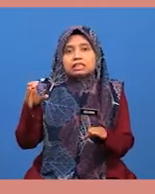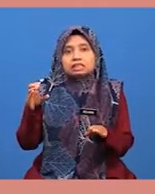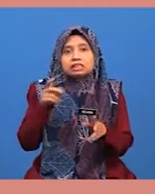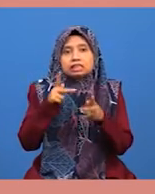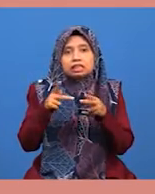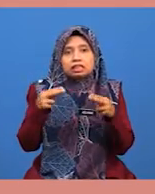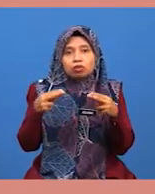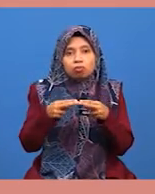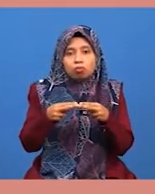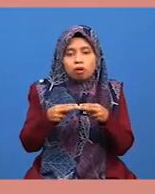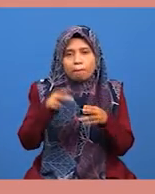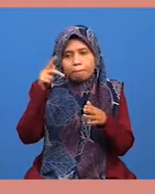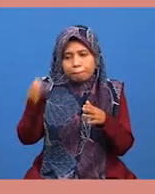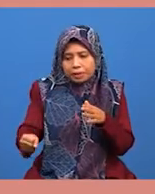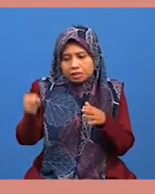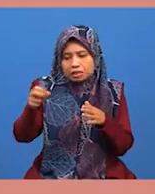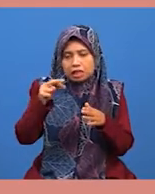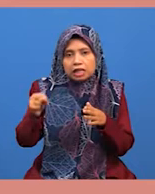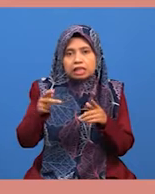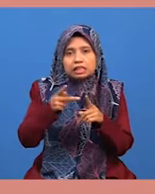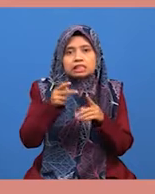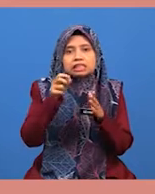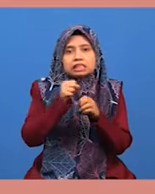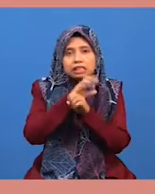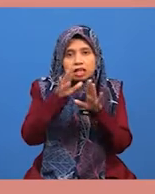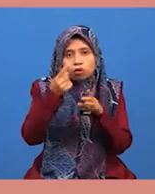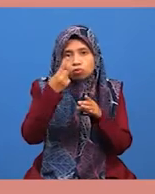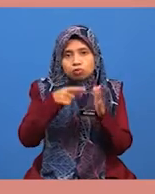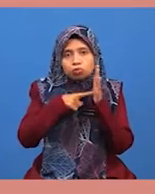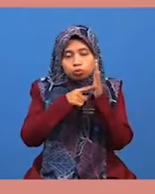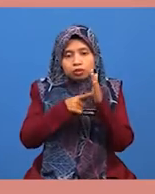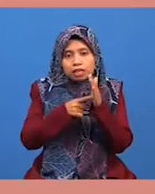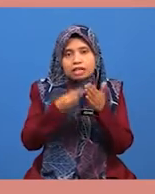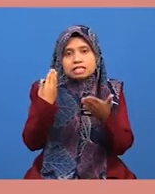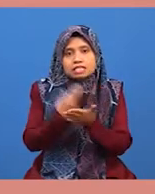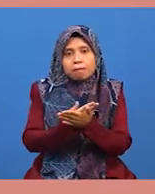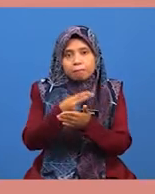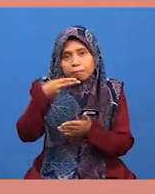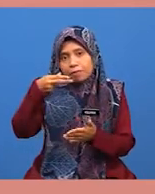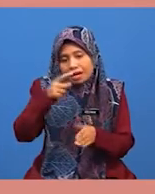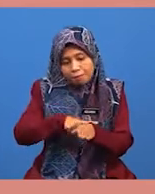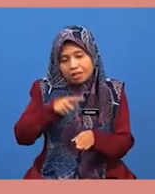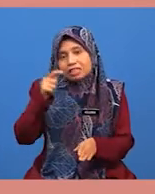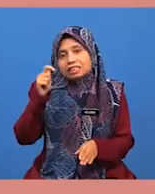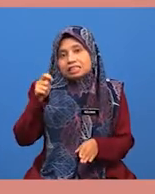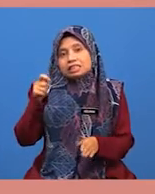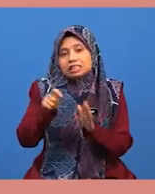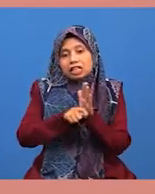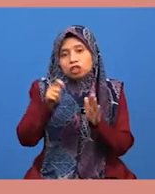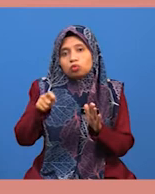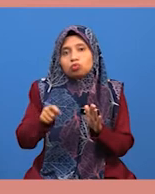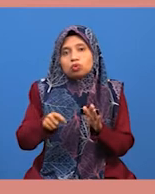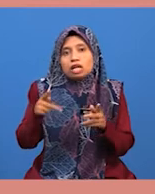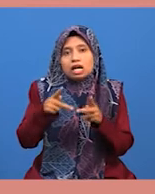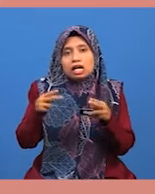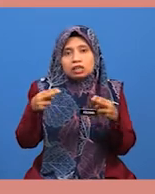C. Kata hubung pancangan keterangan untuk menunjukkan sampai had tertentu. D.